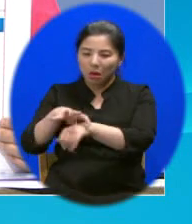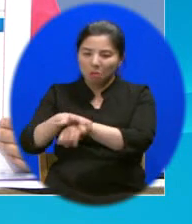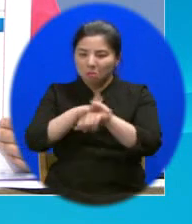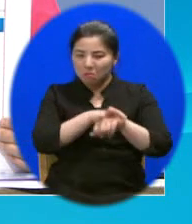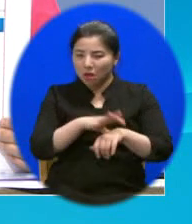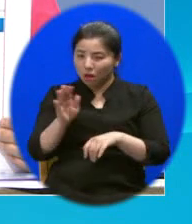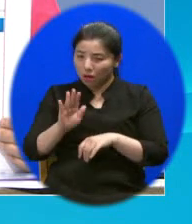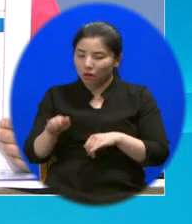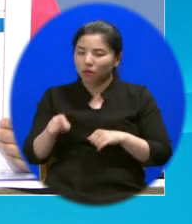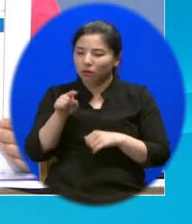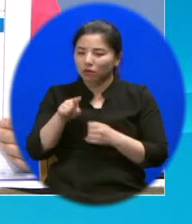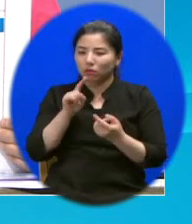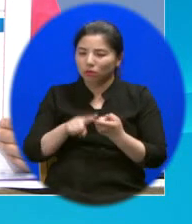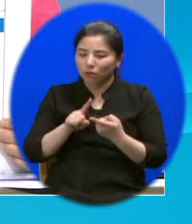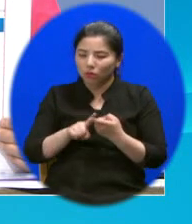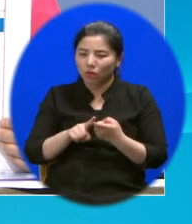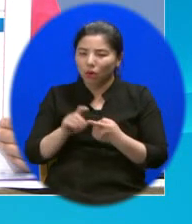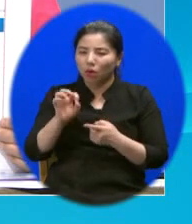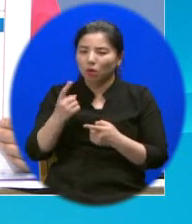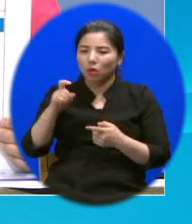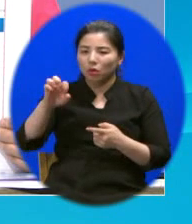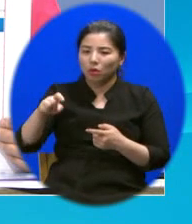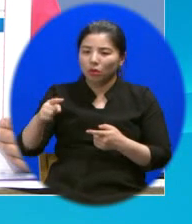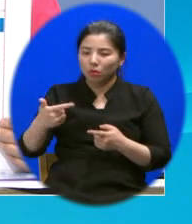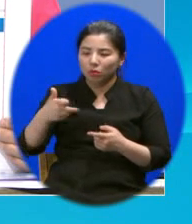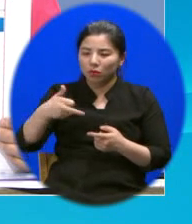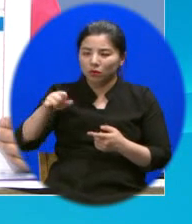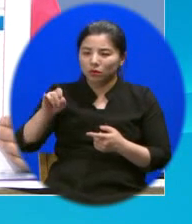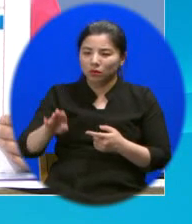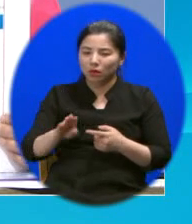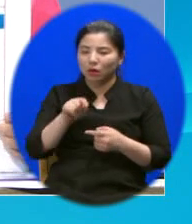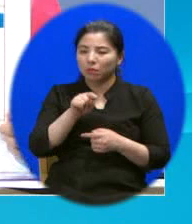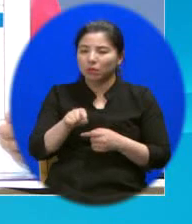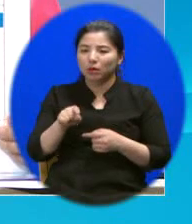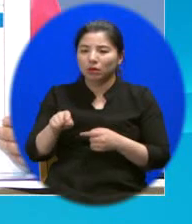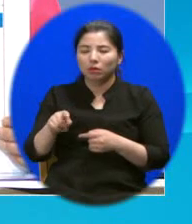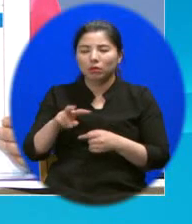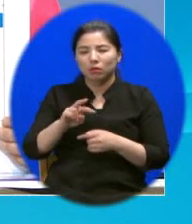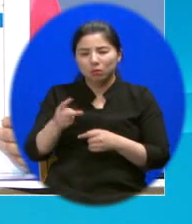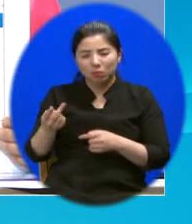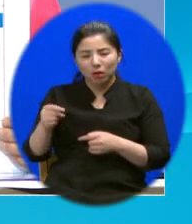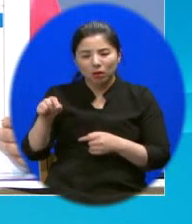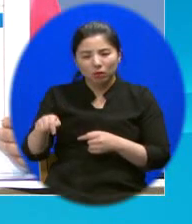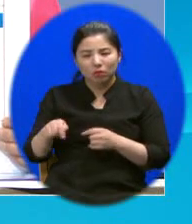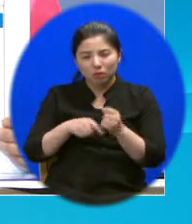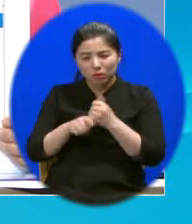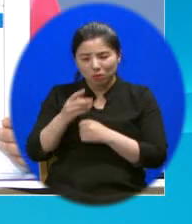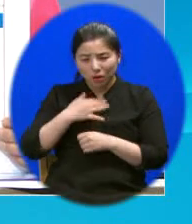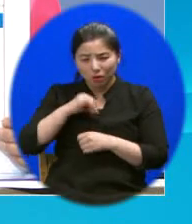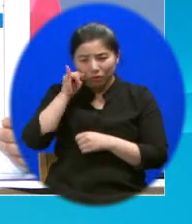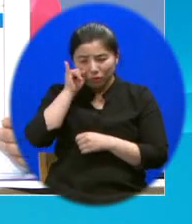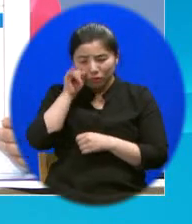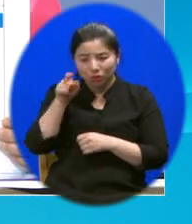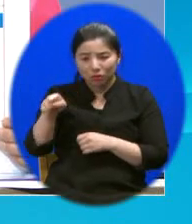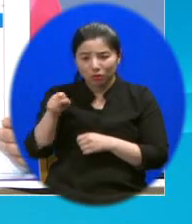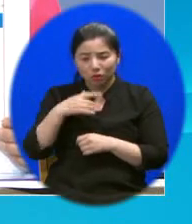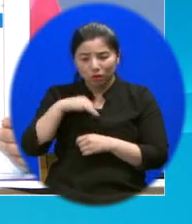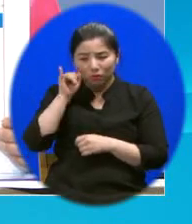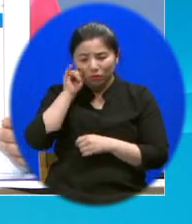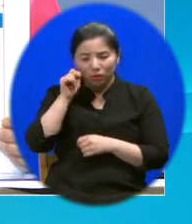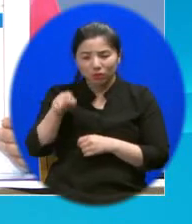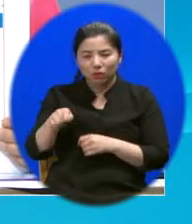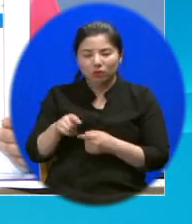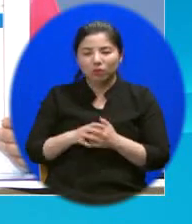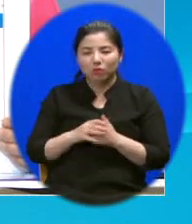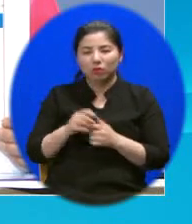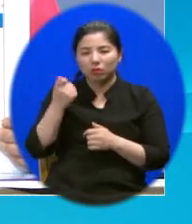부분 화가 나서 open 캡은 오픈 패 보 로 되어 있는데 이 부분은 제대로 의미는 알고 의 0 0 으로 하신 건지 이